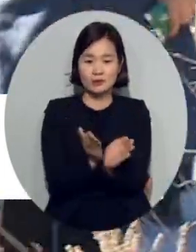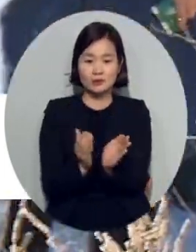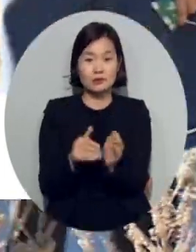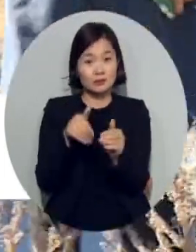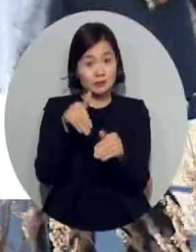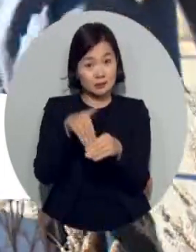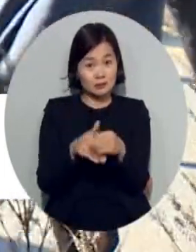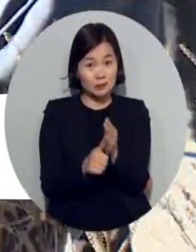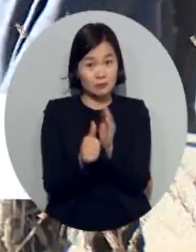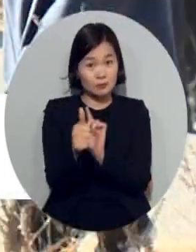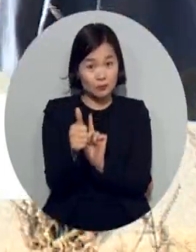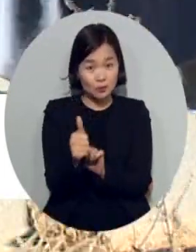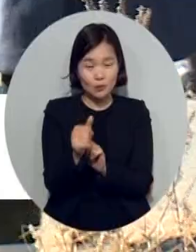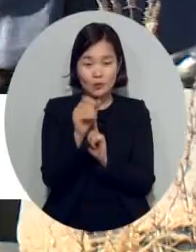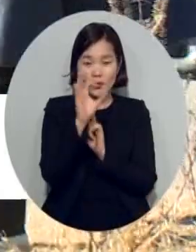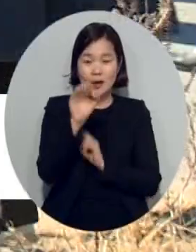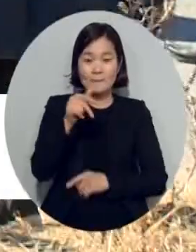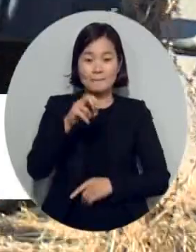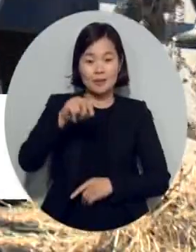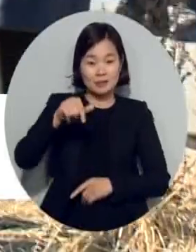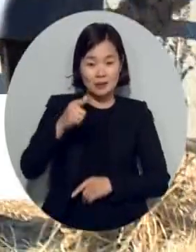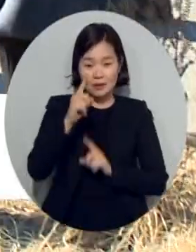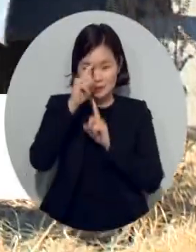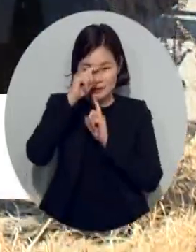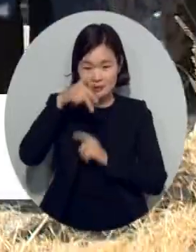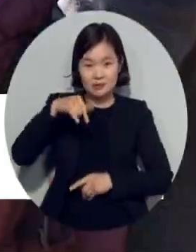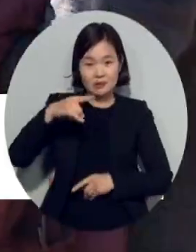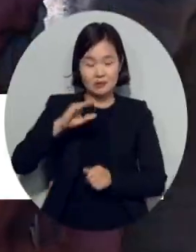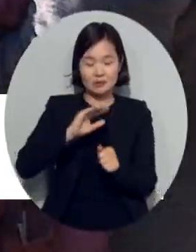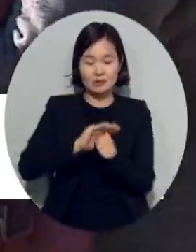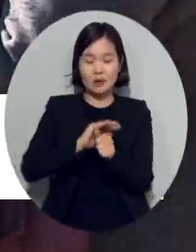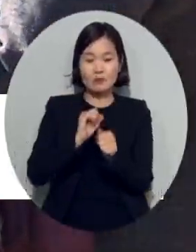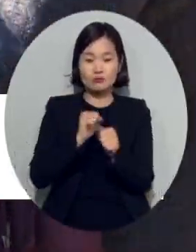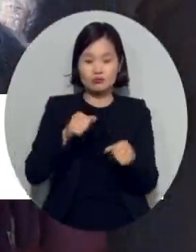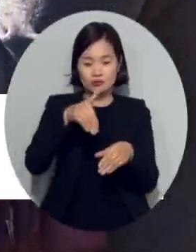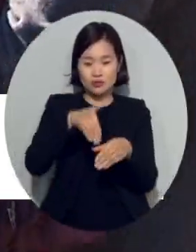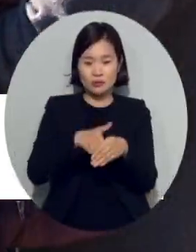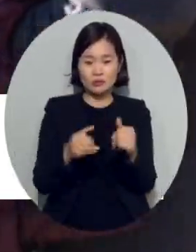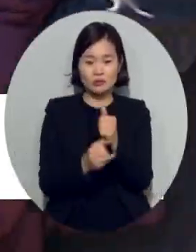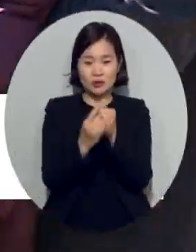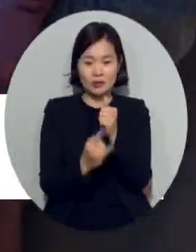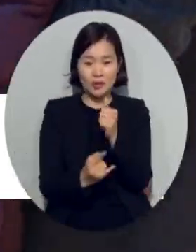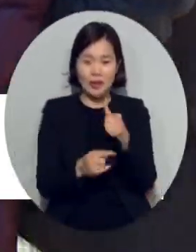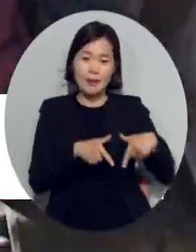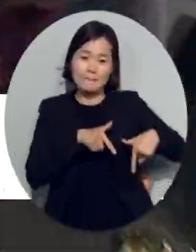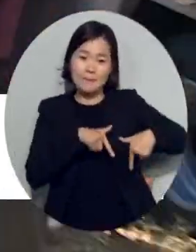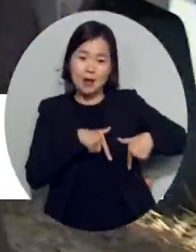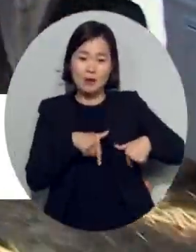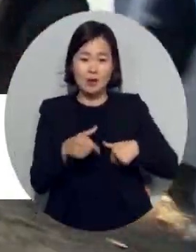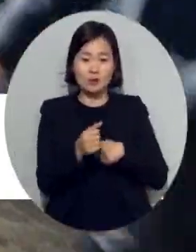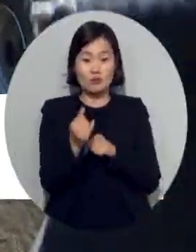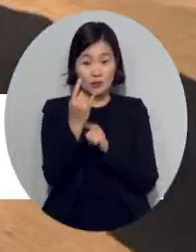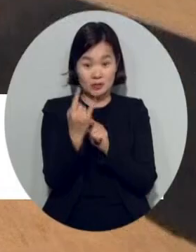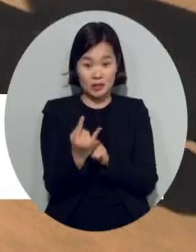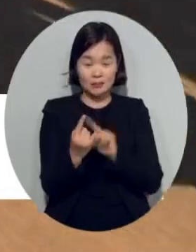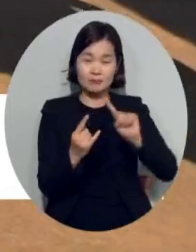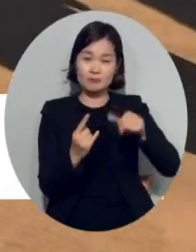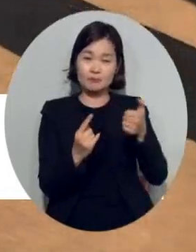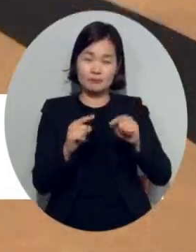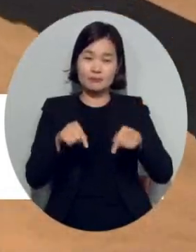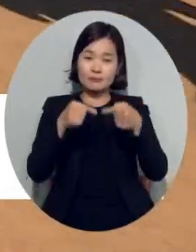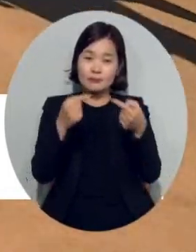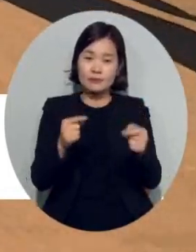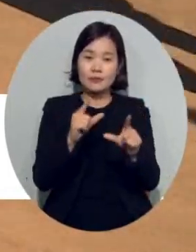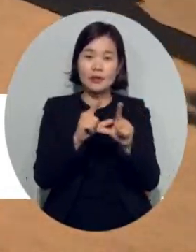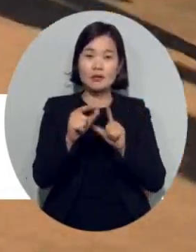선대위원장 안민석 이재정 경북 선대위 명 의 선대위원장 등 150여명이 참석한 가운데 안동 내